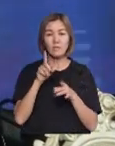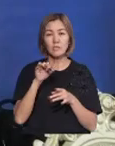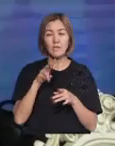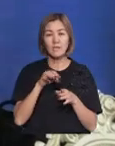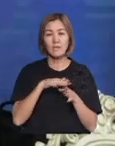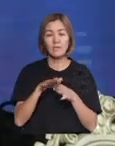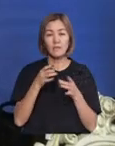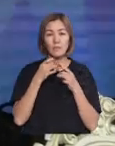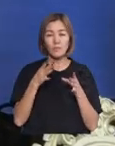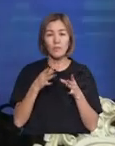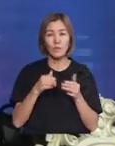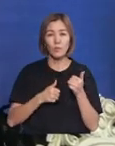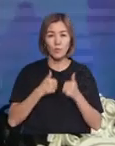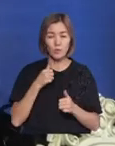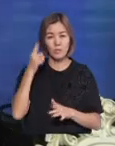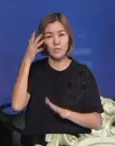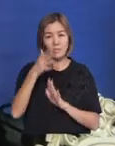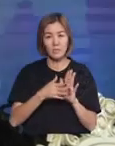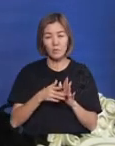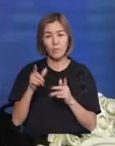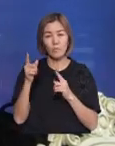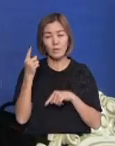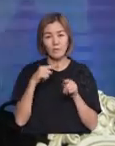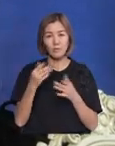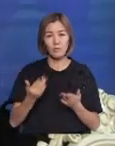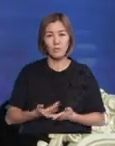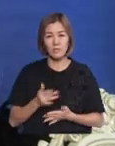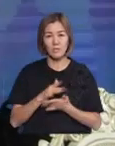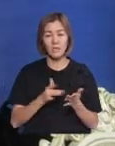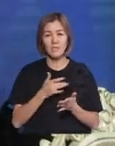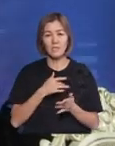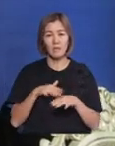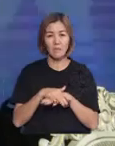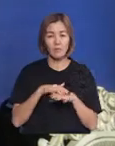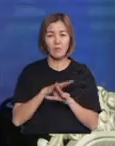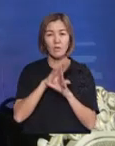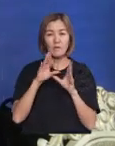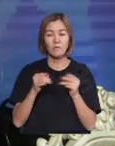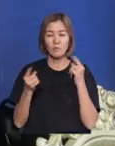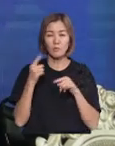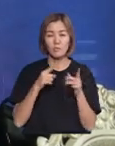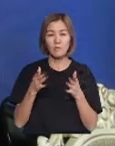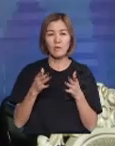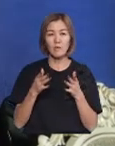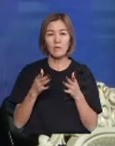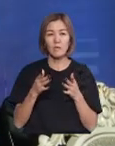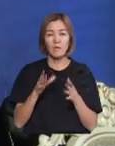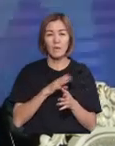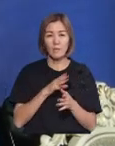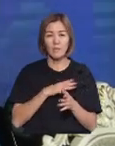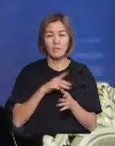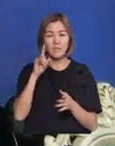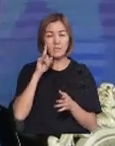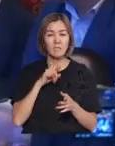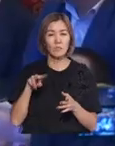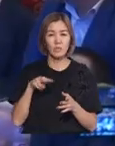юбилей, мы с гордостью осознаем, что его произведения продолжают жить в сердцах народа. И в целом творчество Сокпакбаева обогатило казахскую